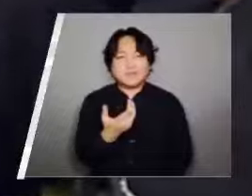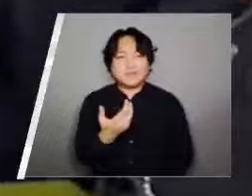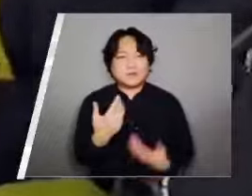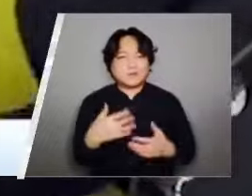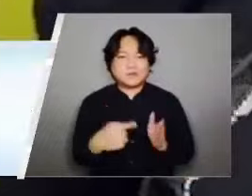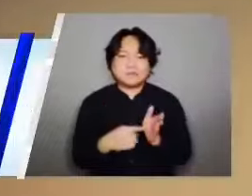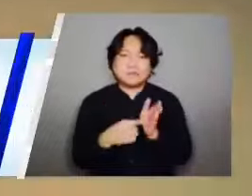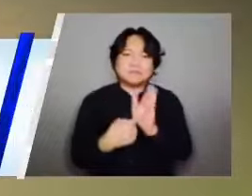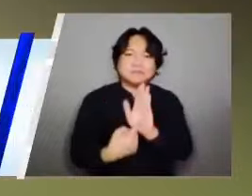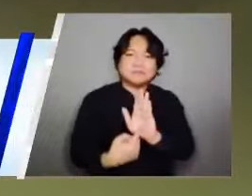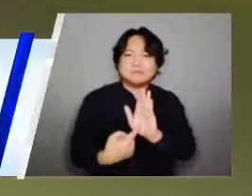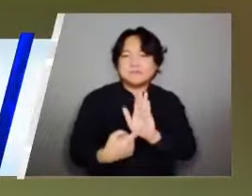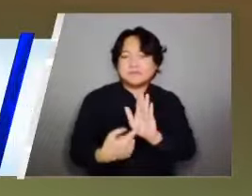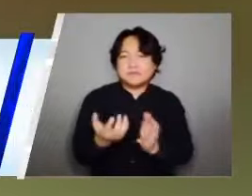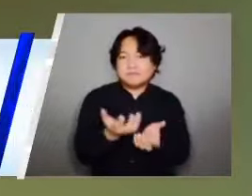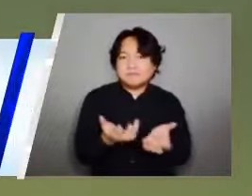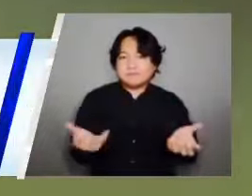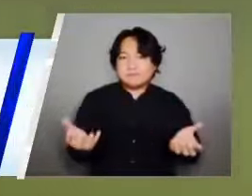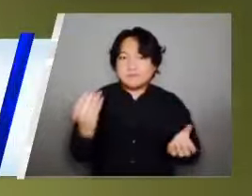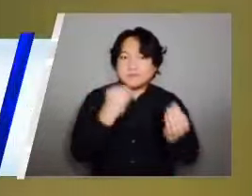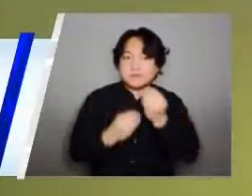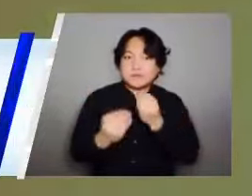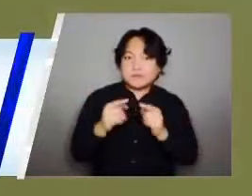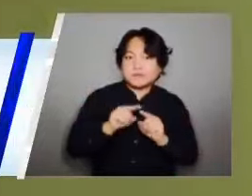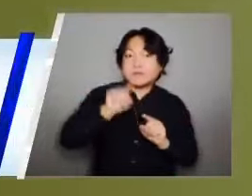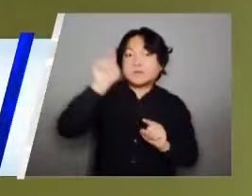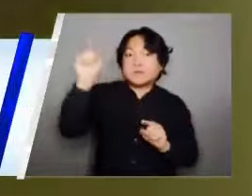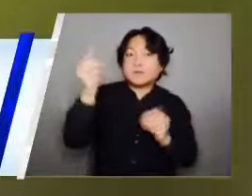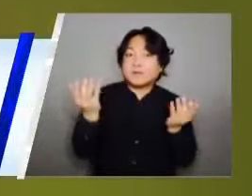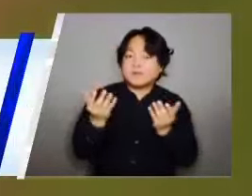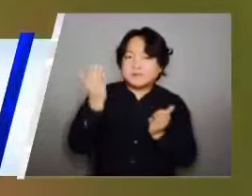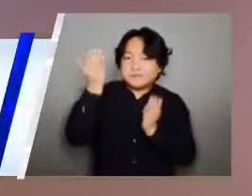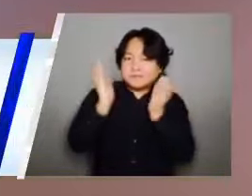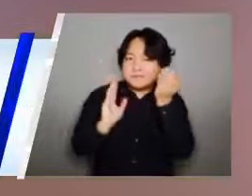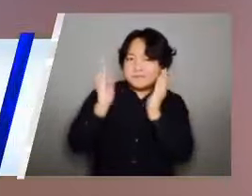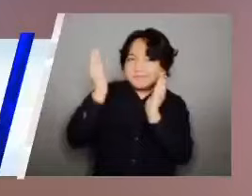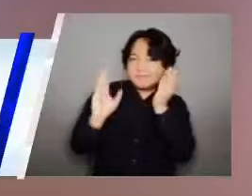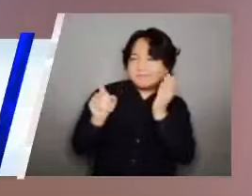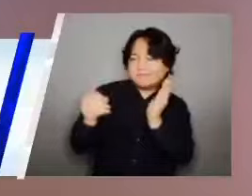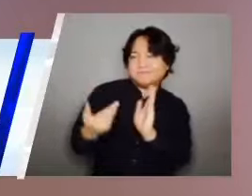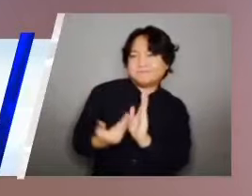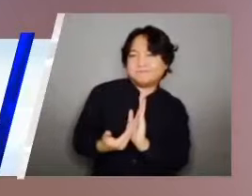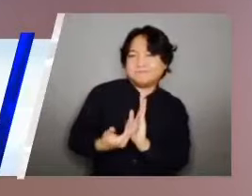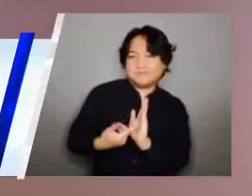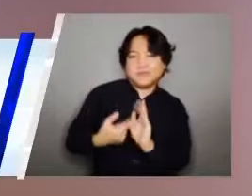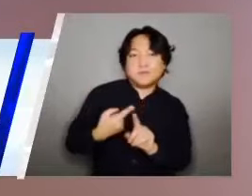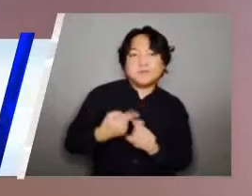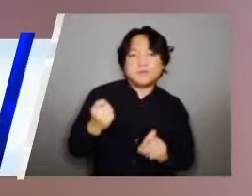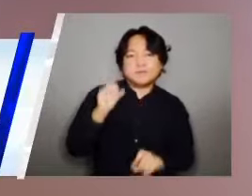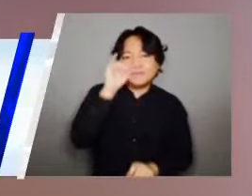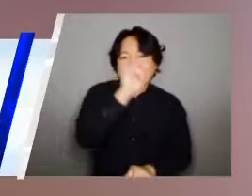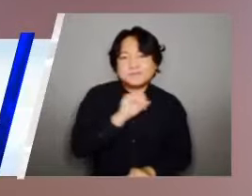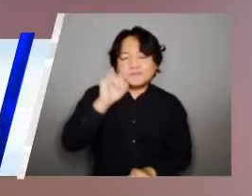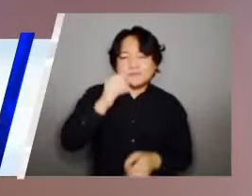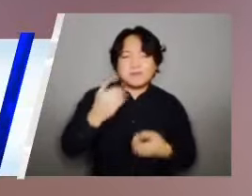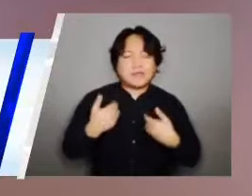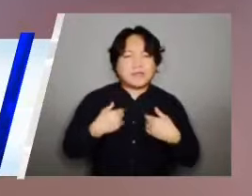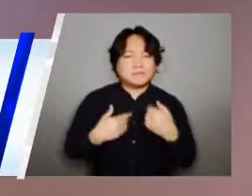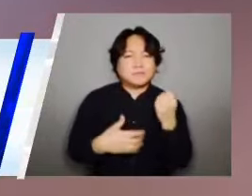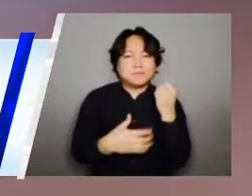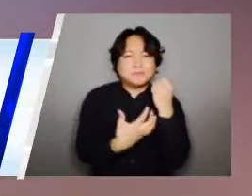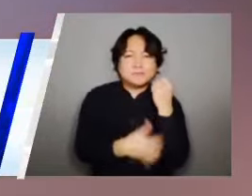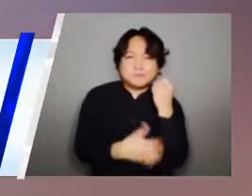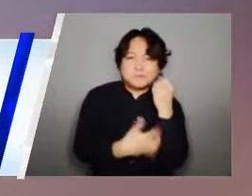Malaysia ibinahagi ng isang Ilonggo chef kung paano inihahanda ang ensaladang talbos ng kamote na ginamitan niya ng